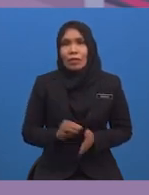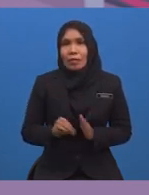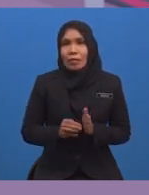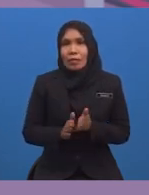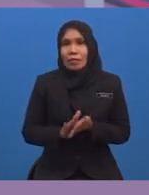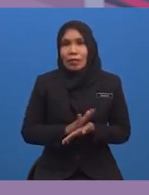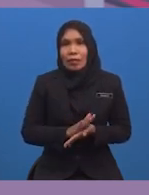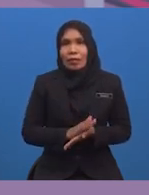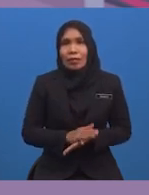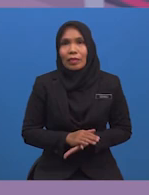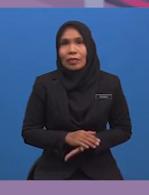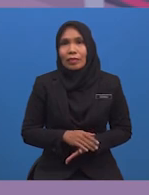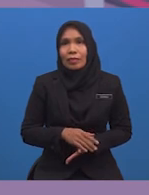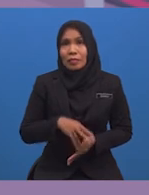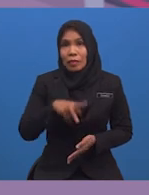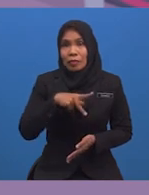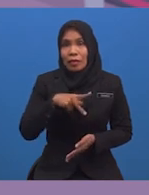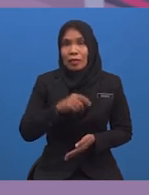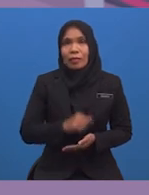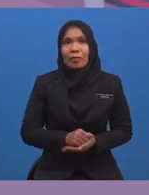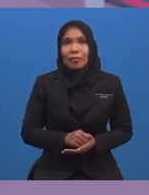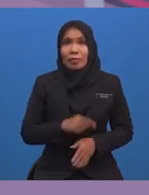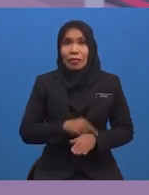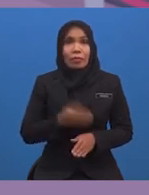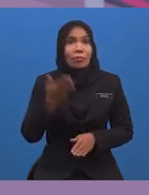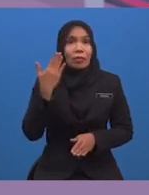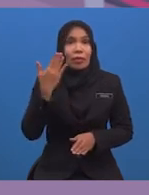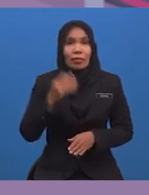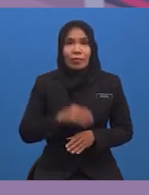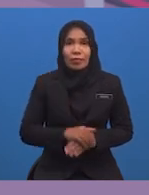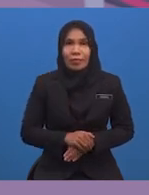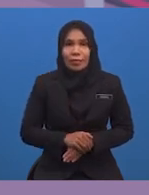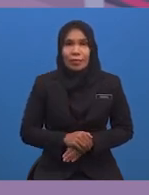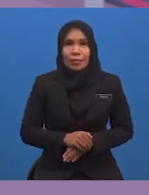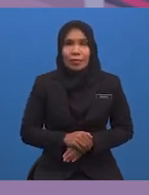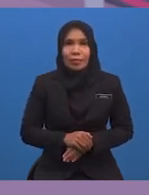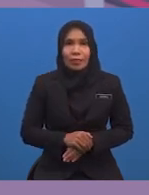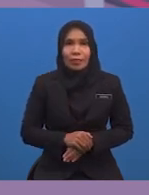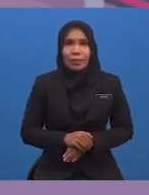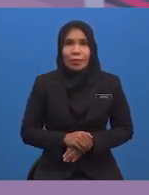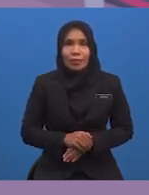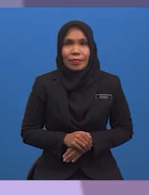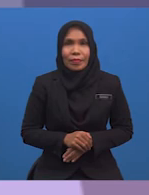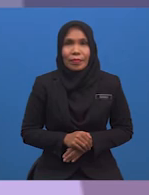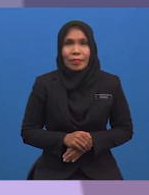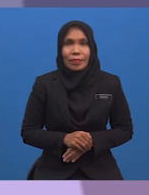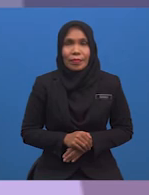dan orang-orang yang masih terus belajar akan menjadi pemilik masa depan.